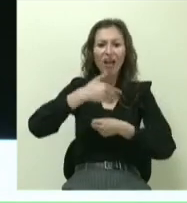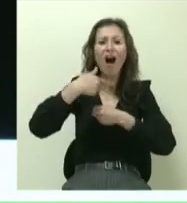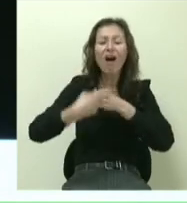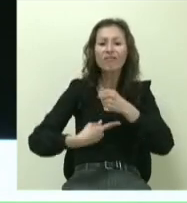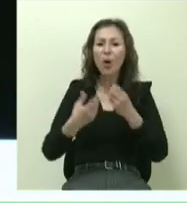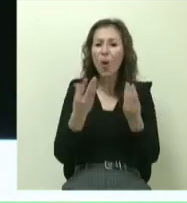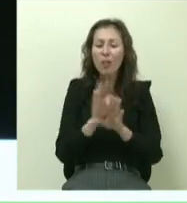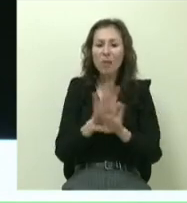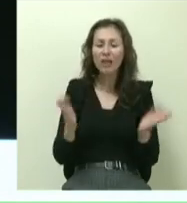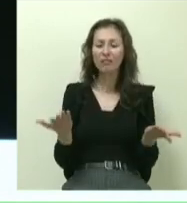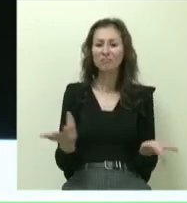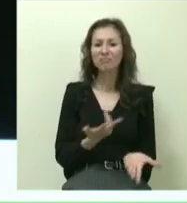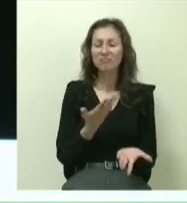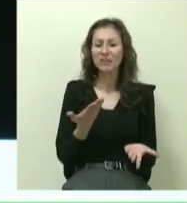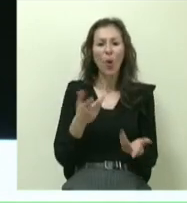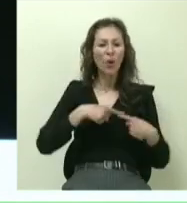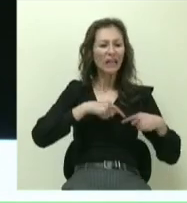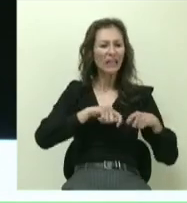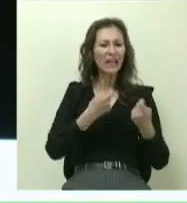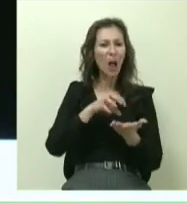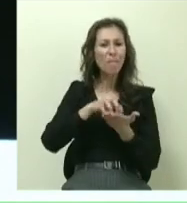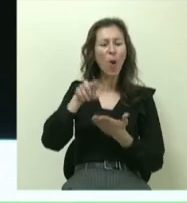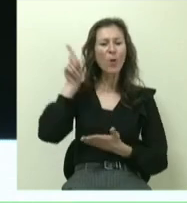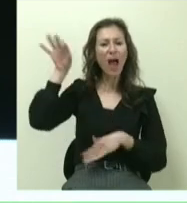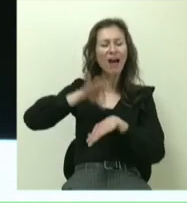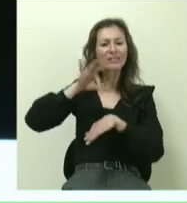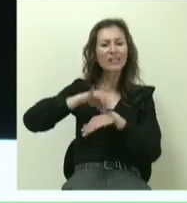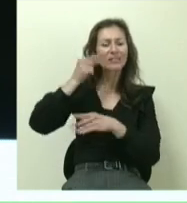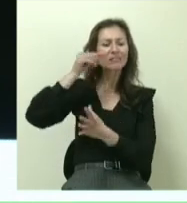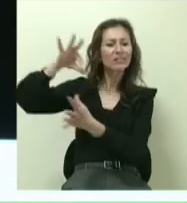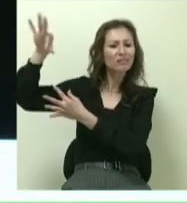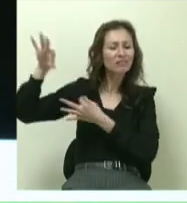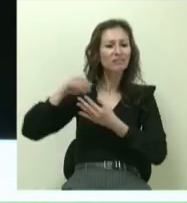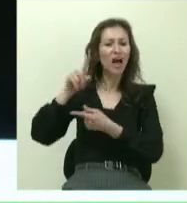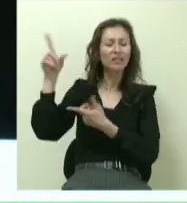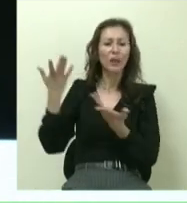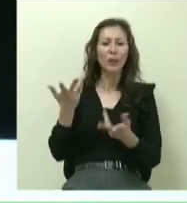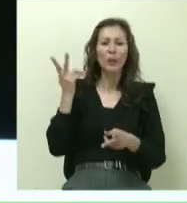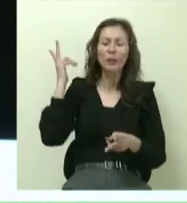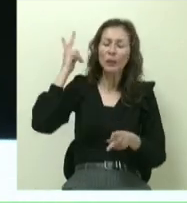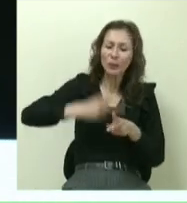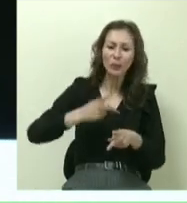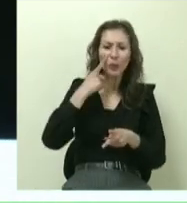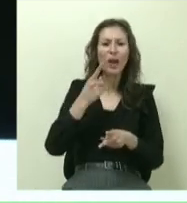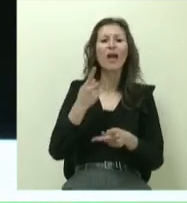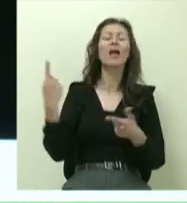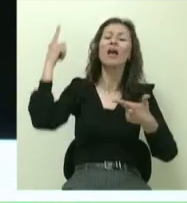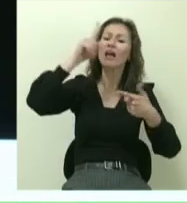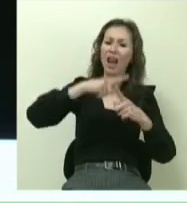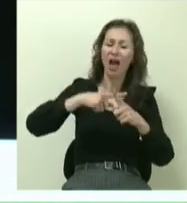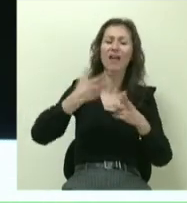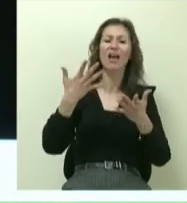olmadan o kırılgan bölgede oranın insanları Üstüne üstlük Bir de sel felaketi